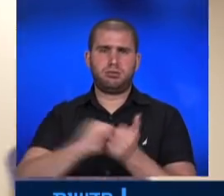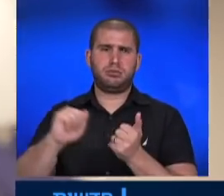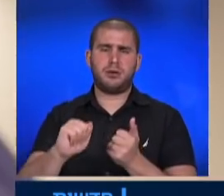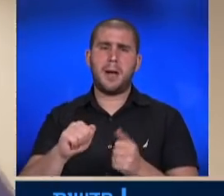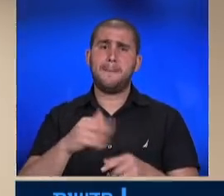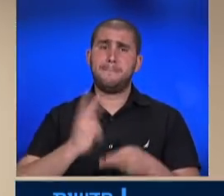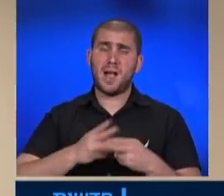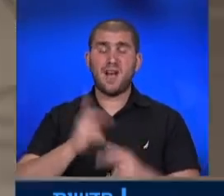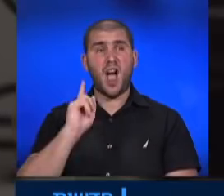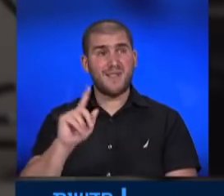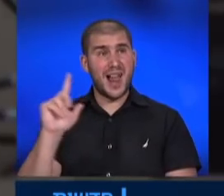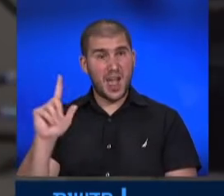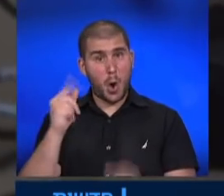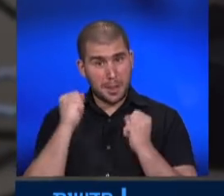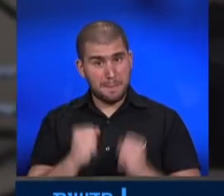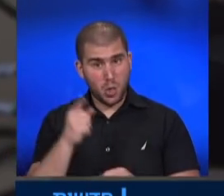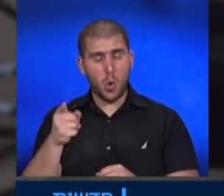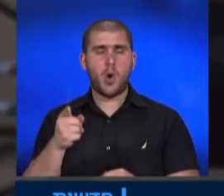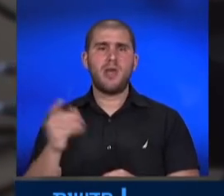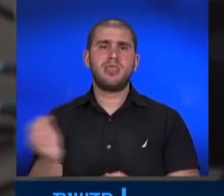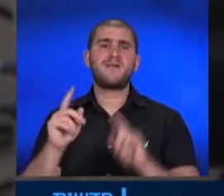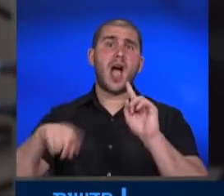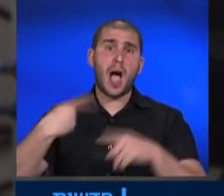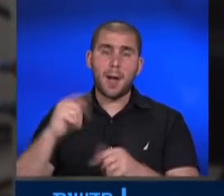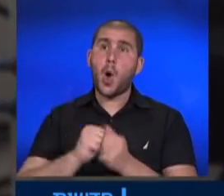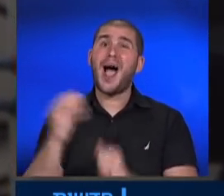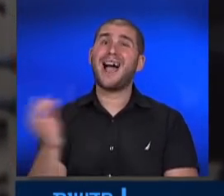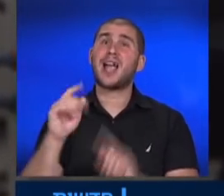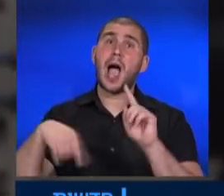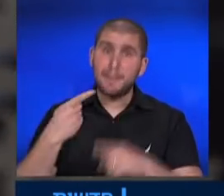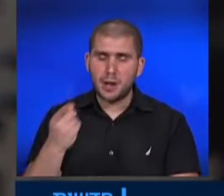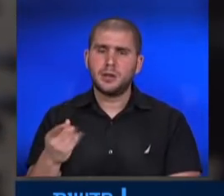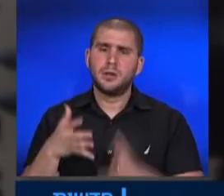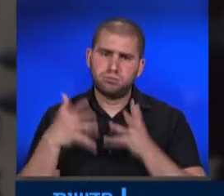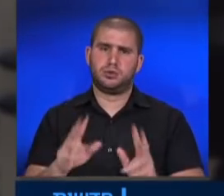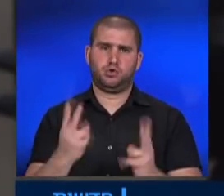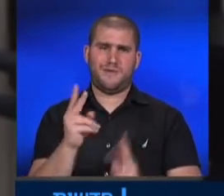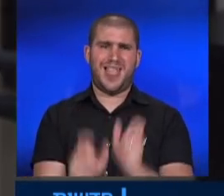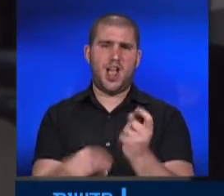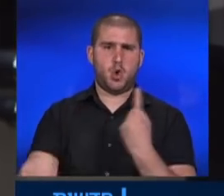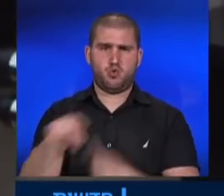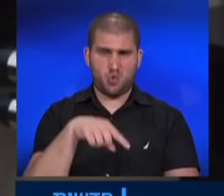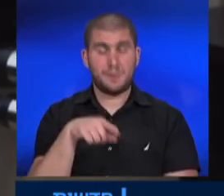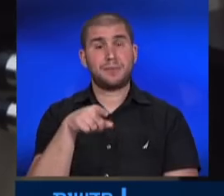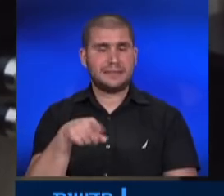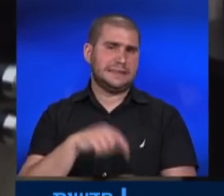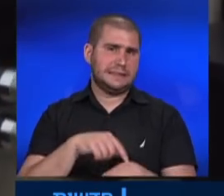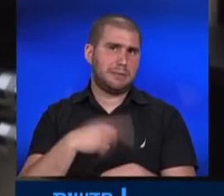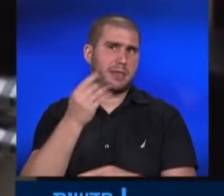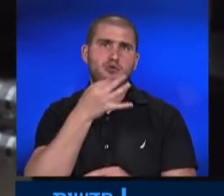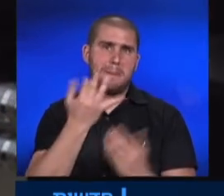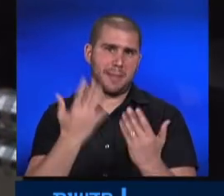מירון בטוח שהנגיף הבא, או גרוע יותר, החיידק הבא, יתקפו שוב את המין האנושי. זו רק שאלה של זמן. כל